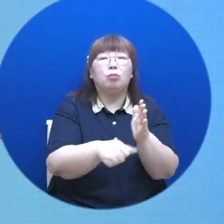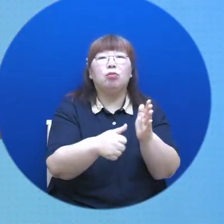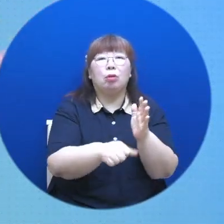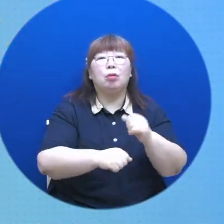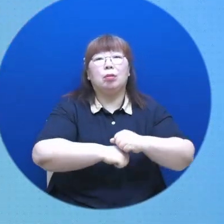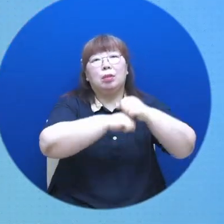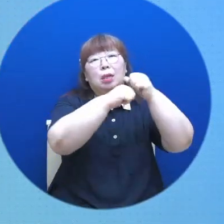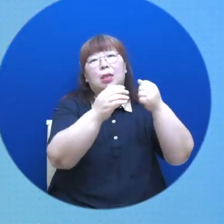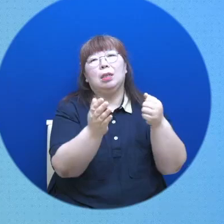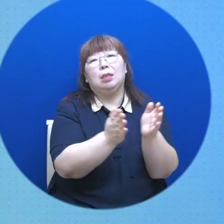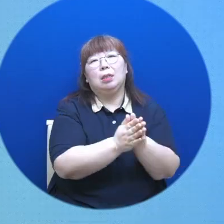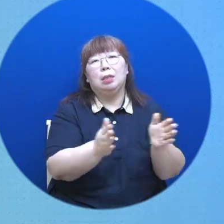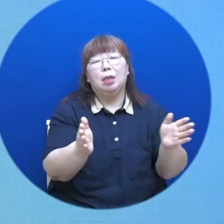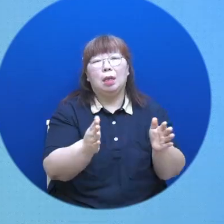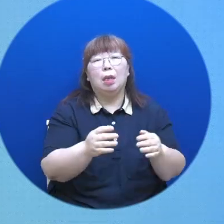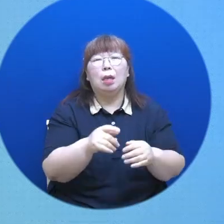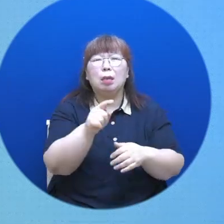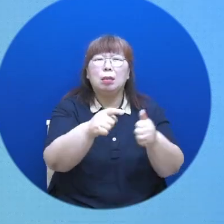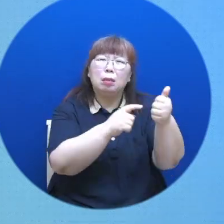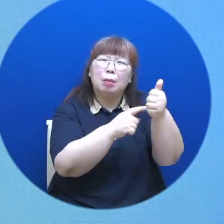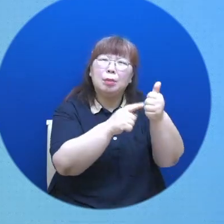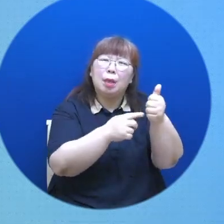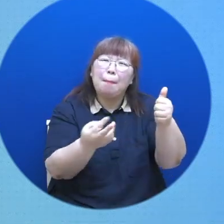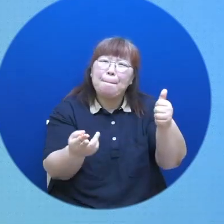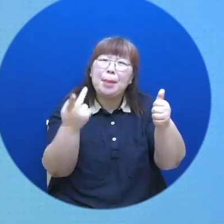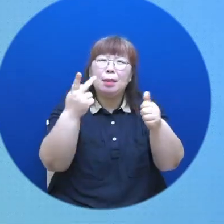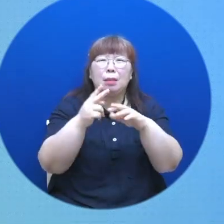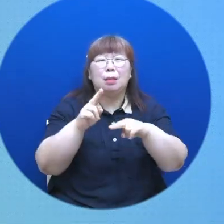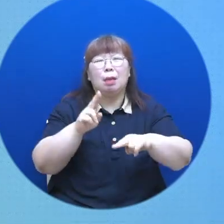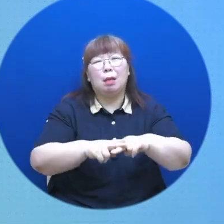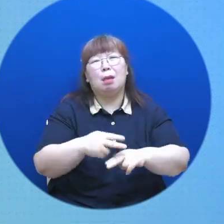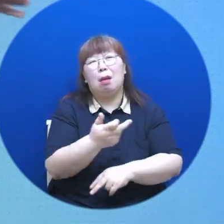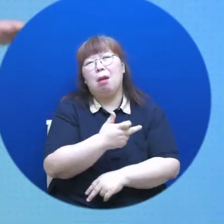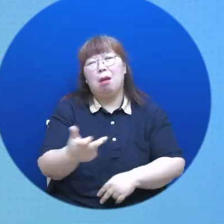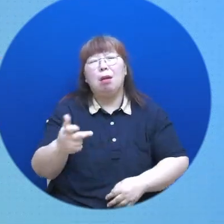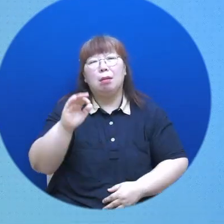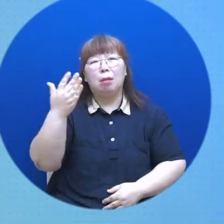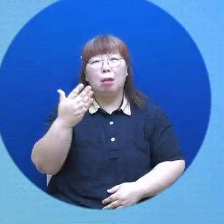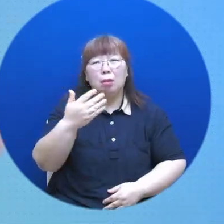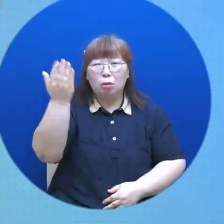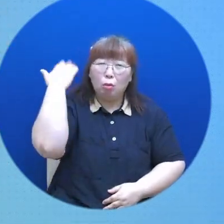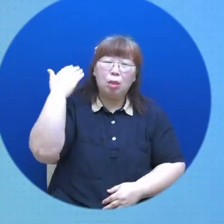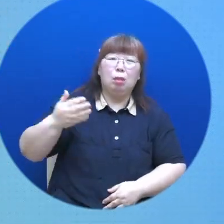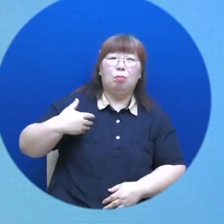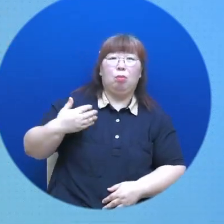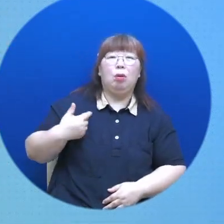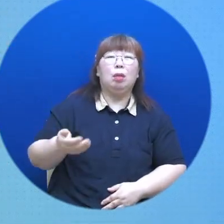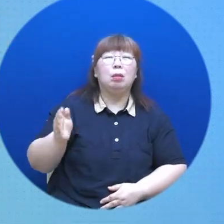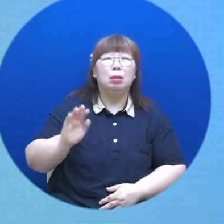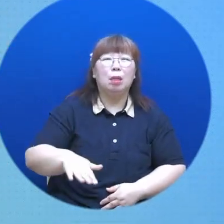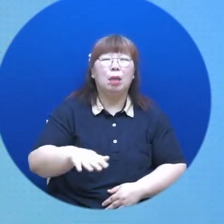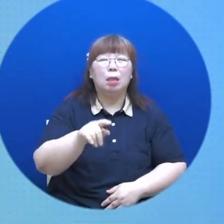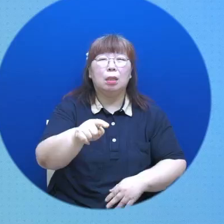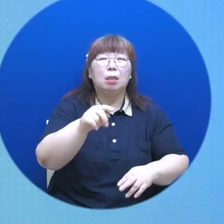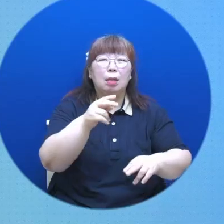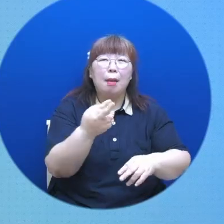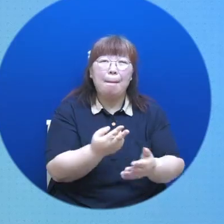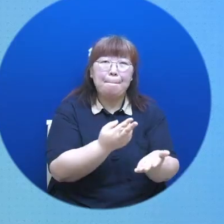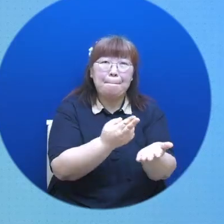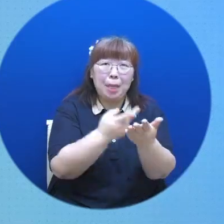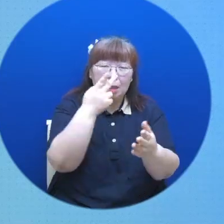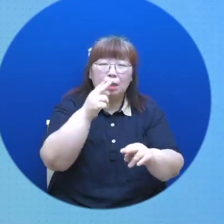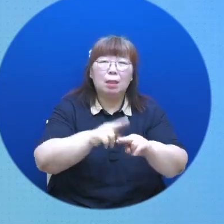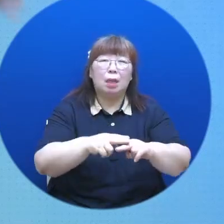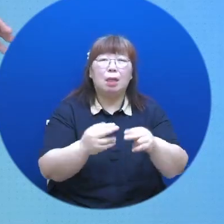그 형제님의 빈자리가 너무나 큰 거예요. 아무도 눈치채지 못했지만 그 빈자리가 생길 때, 그